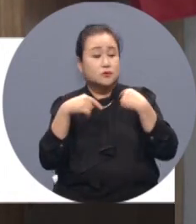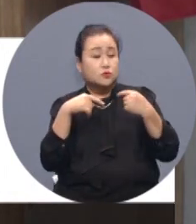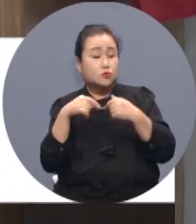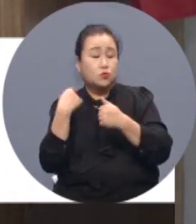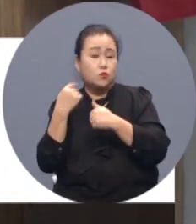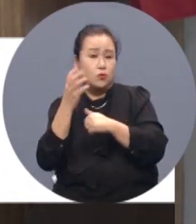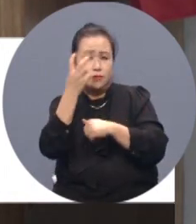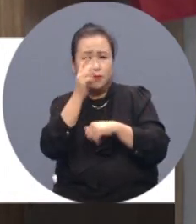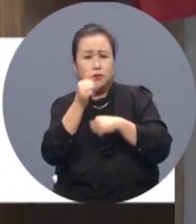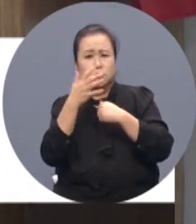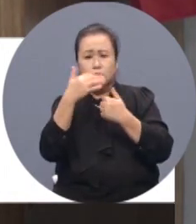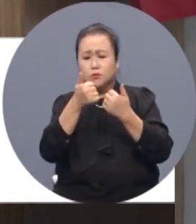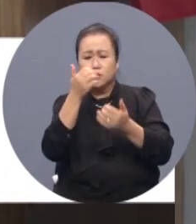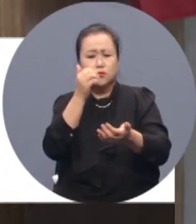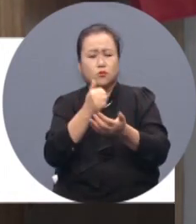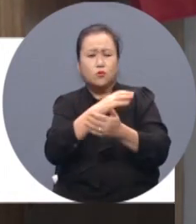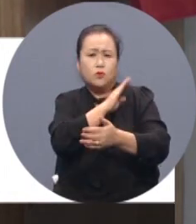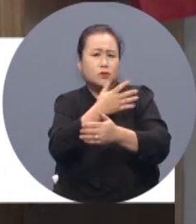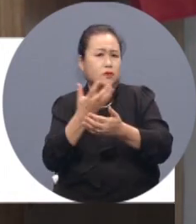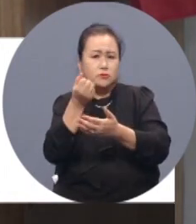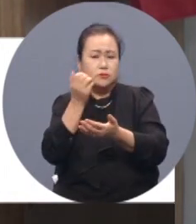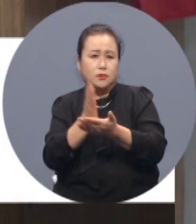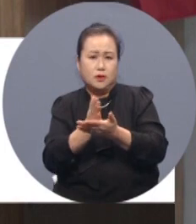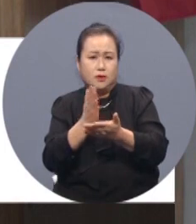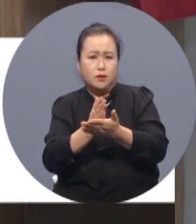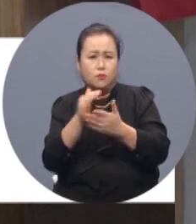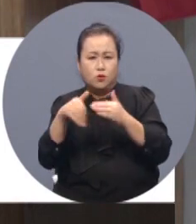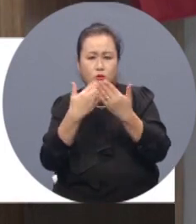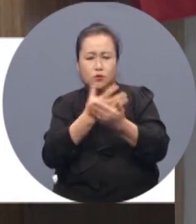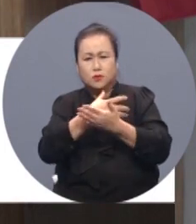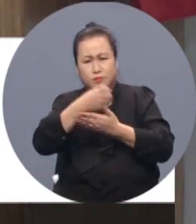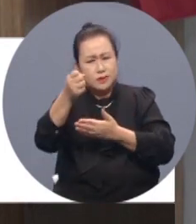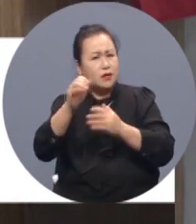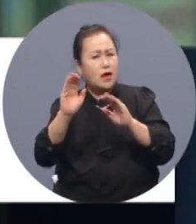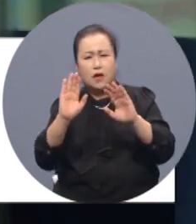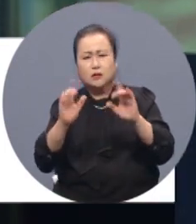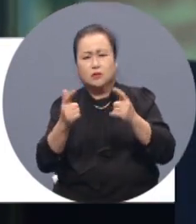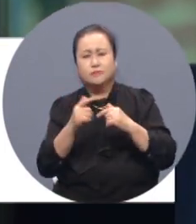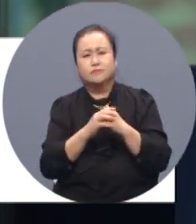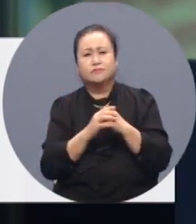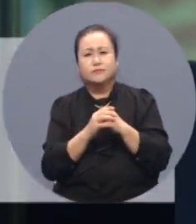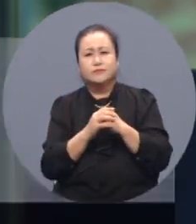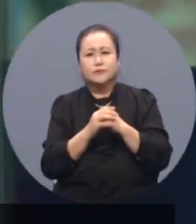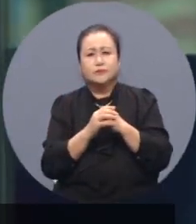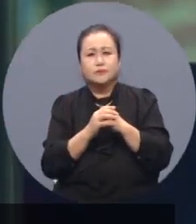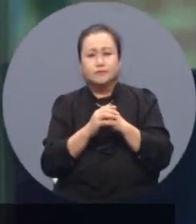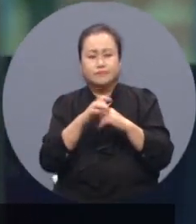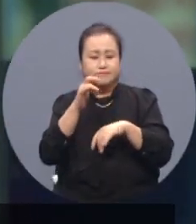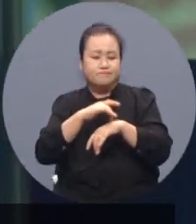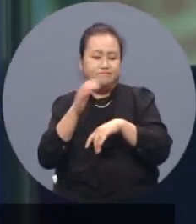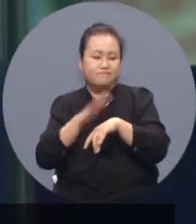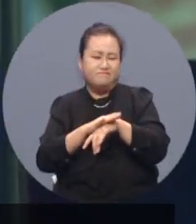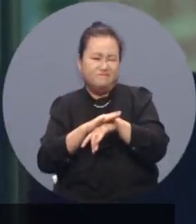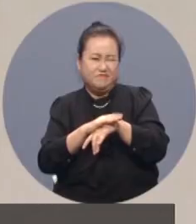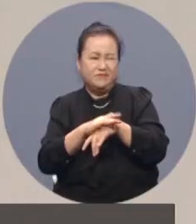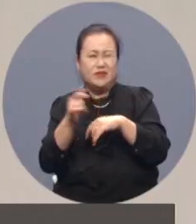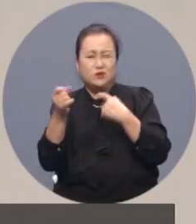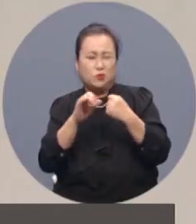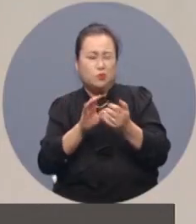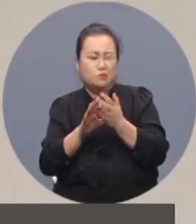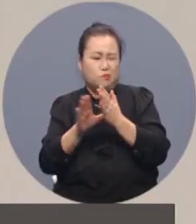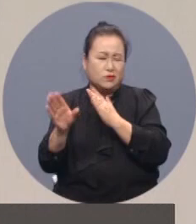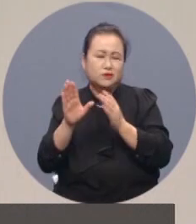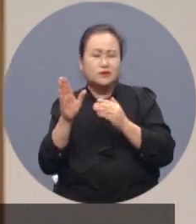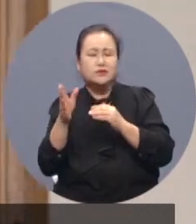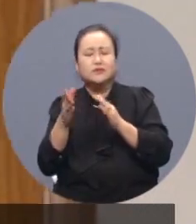말하지 감독과 만지지 마 라는 이야기입니다 모든 건 안다 는 오라는 게 아니고 고질적인 인사 전횡과 각질의